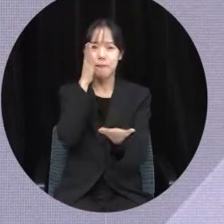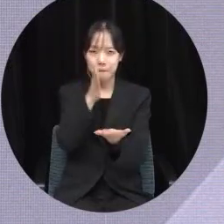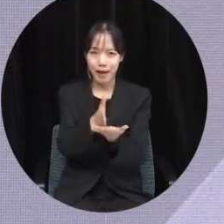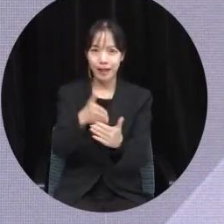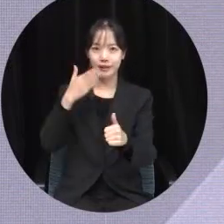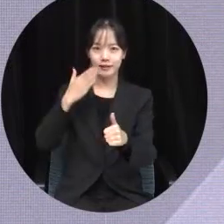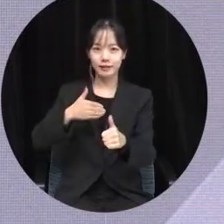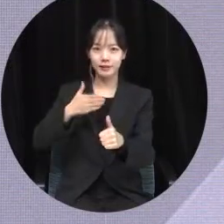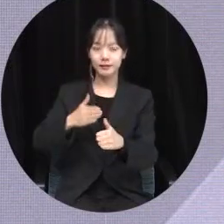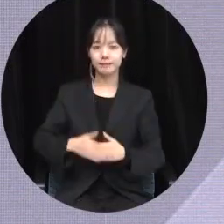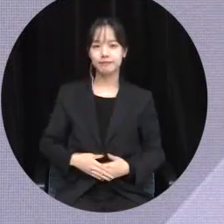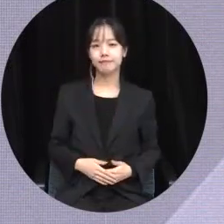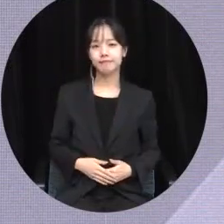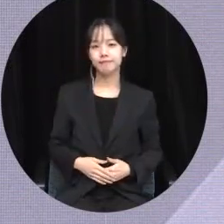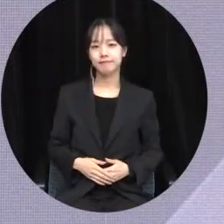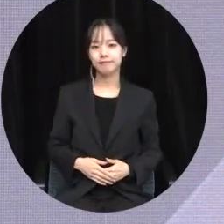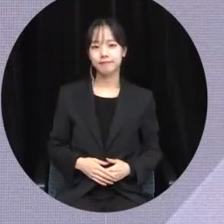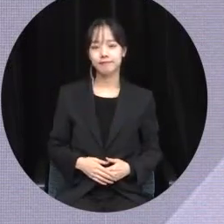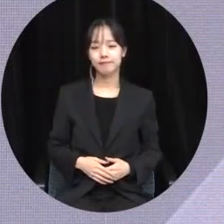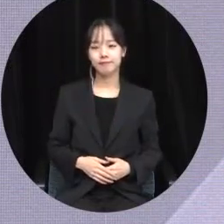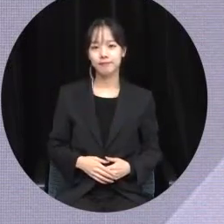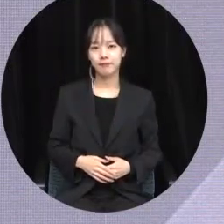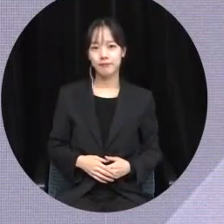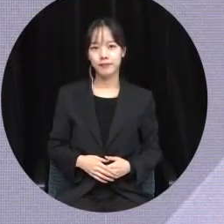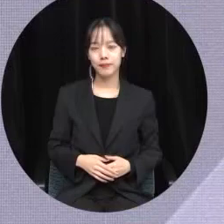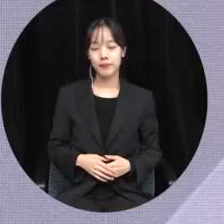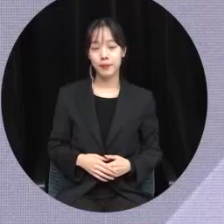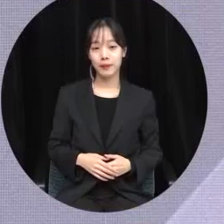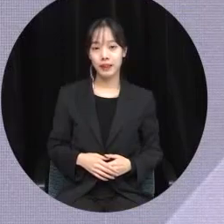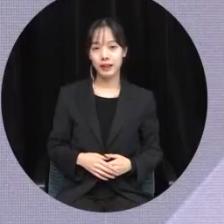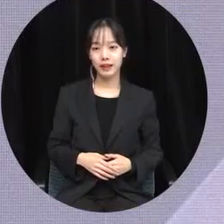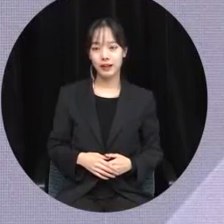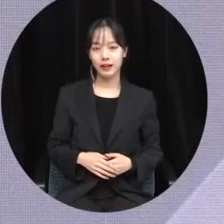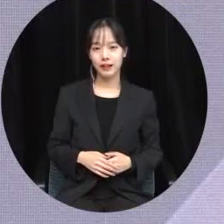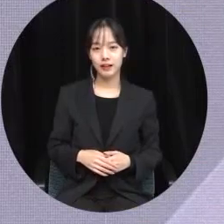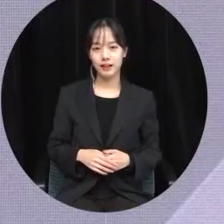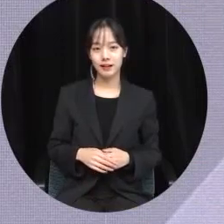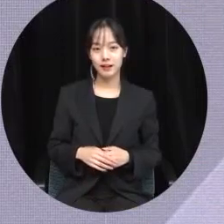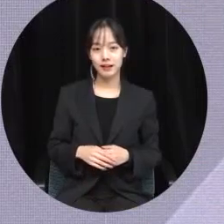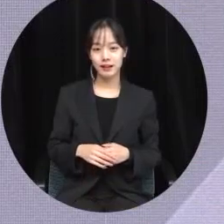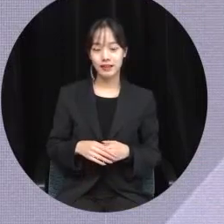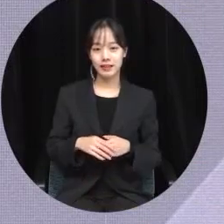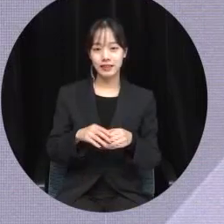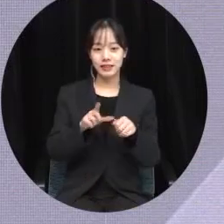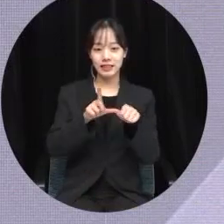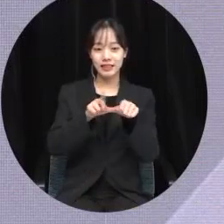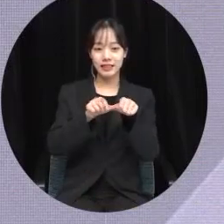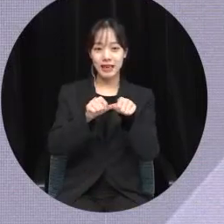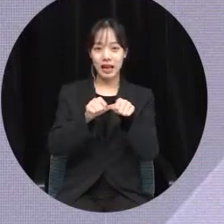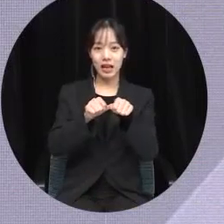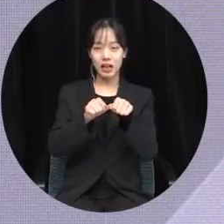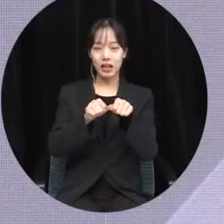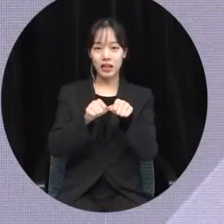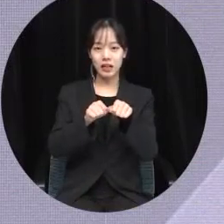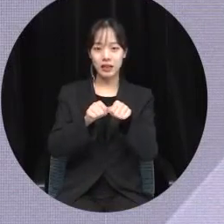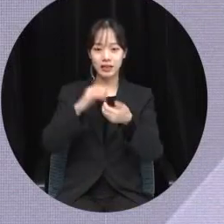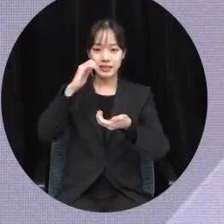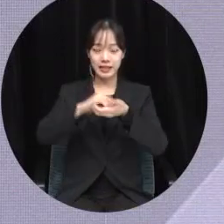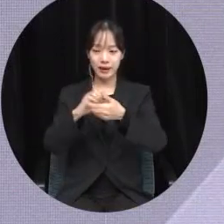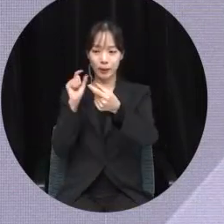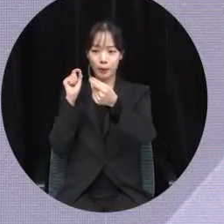바랍니다. 토론회 중 발언 제한 시간 10초 전에는 예고의 의미로 타이머의 색상이